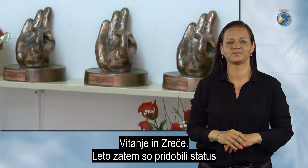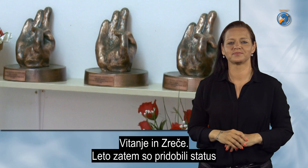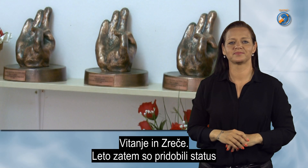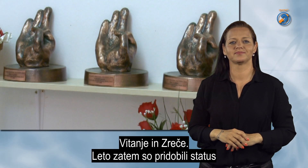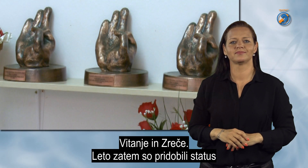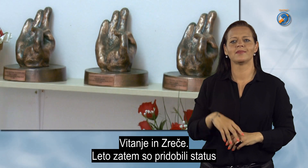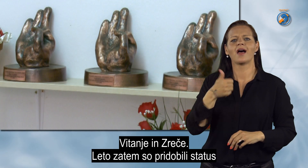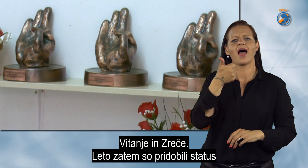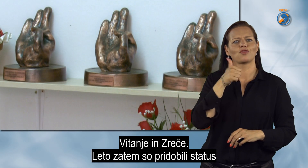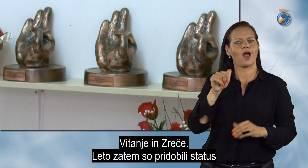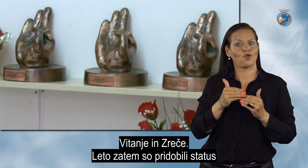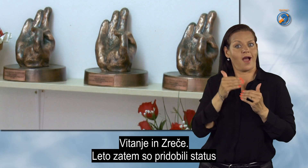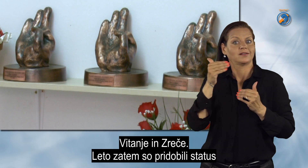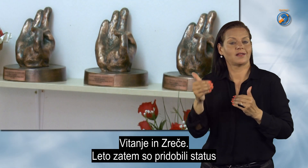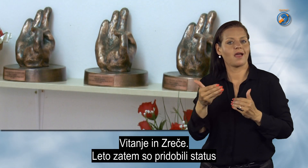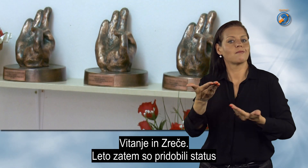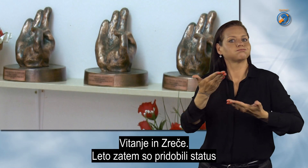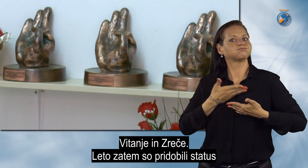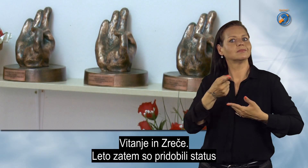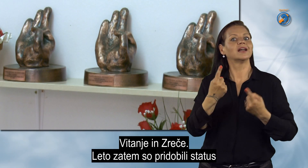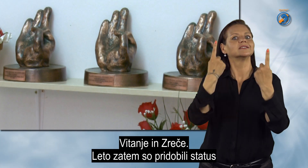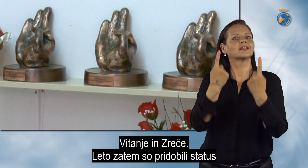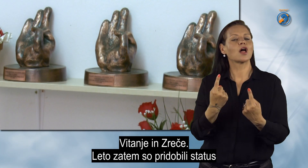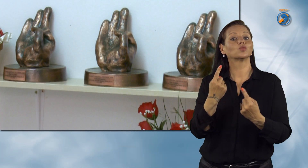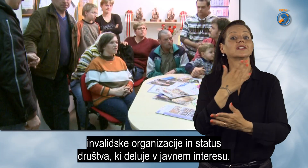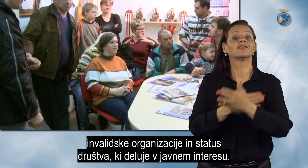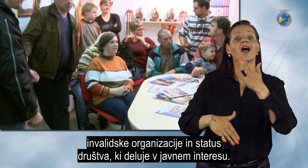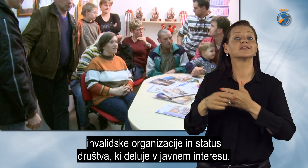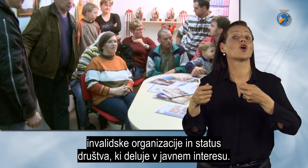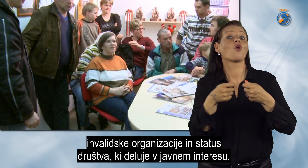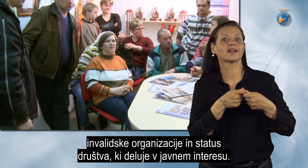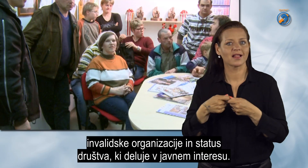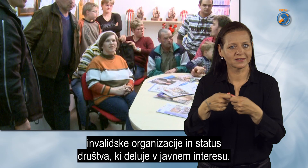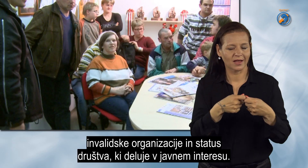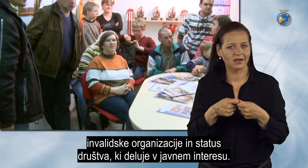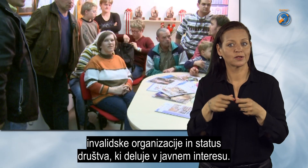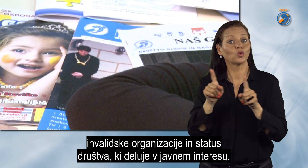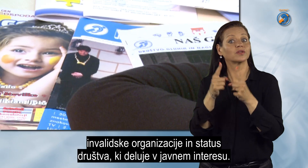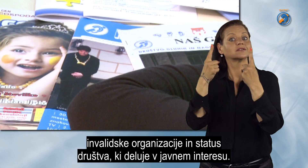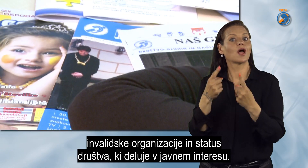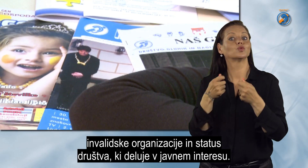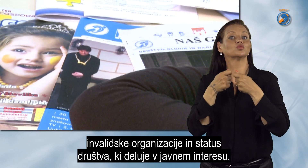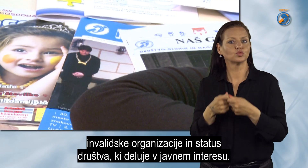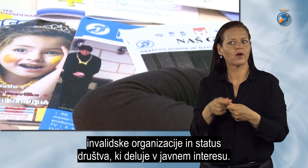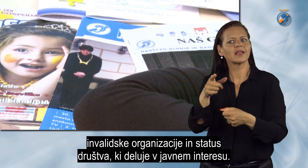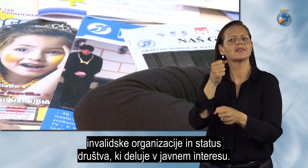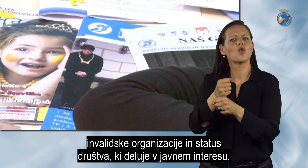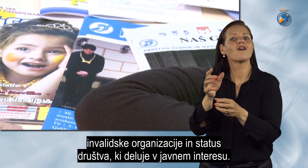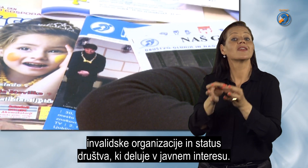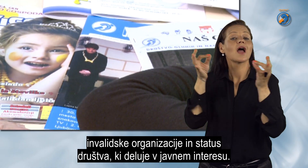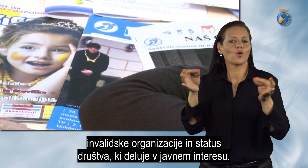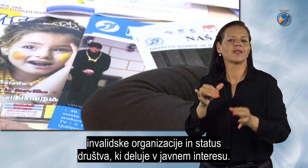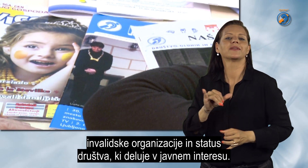Zreče. Leto zatem so pridobili status invalidske organizacije in status društva, ki deluje v